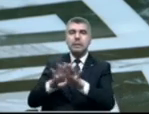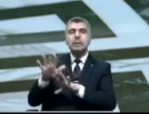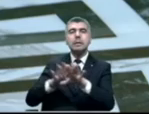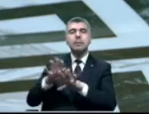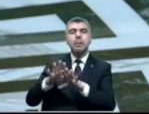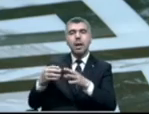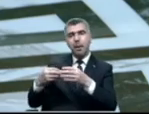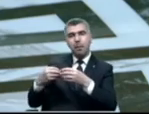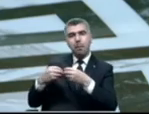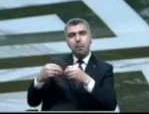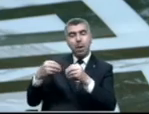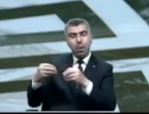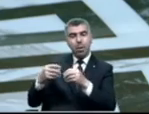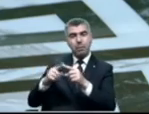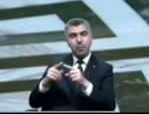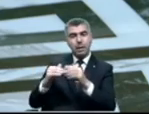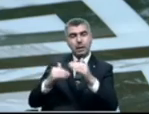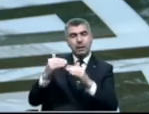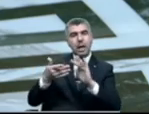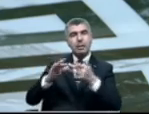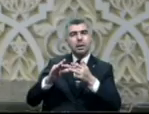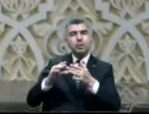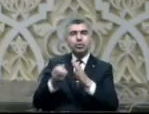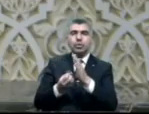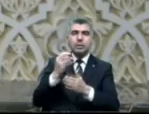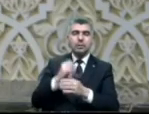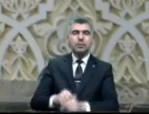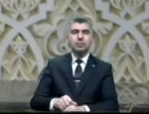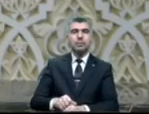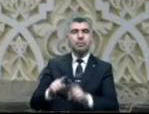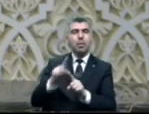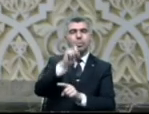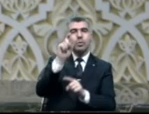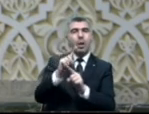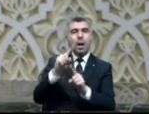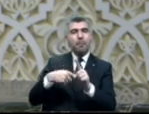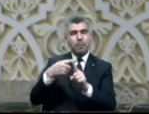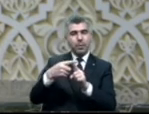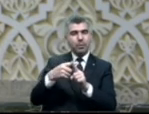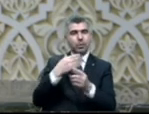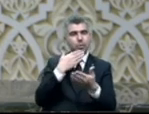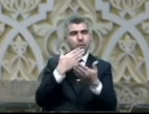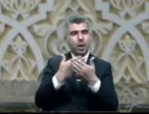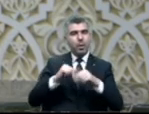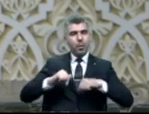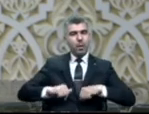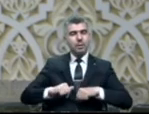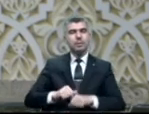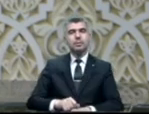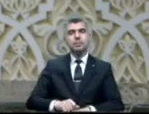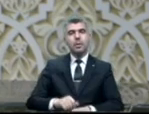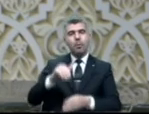البيع بالمزاد بطريقة إلكترونية. إذا في إطار التعقيب، شكرا السيد الوزير. أولا في إطار التعقيب